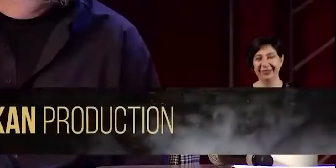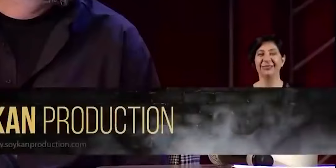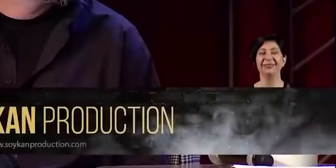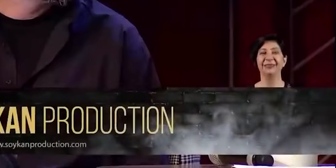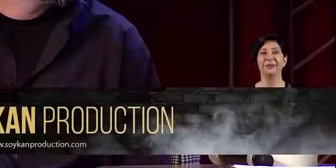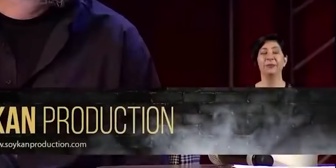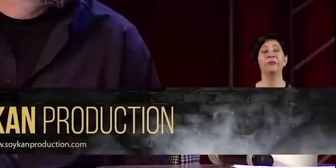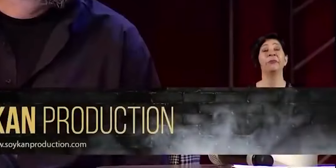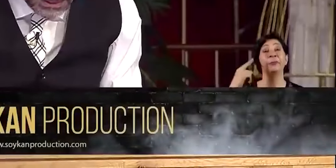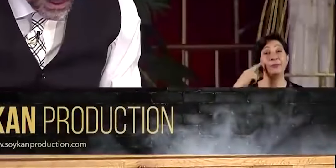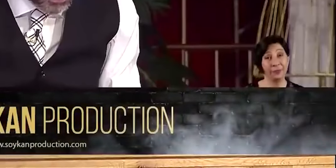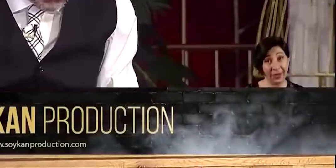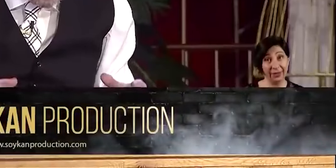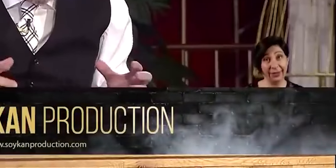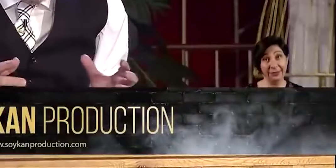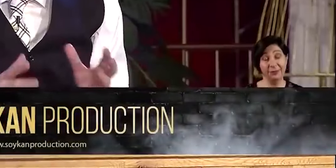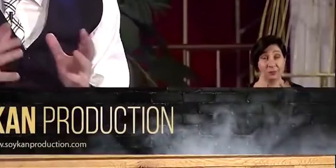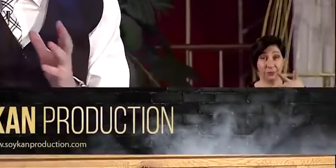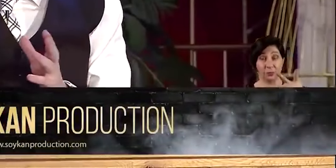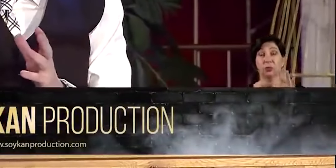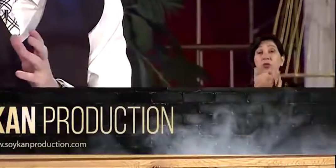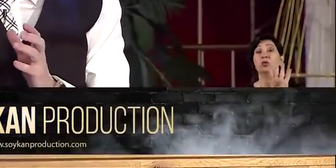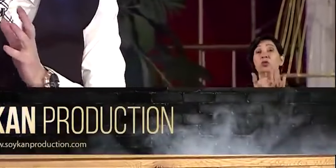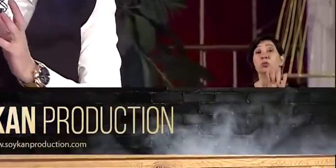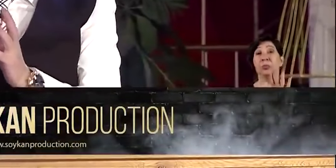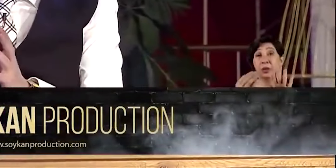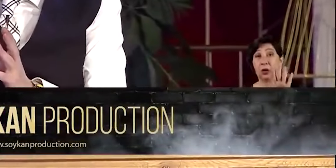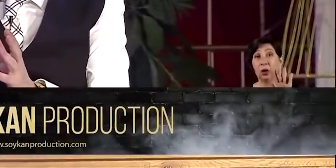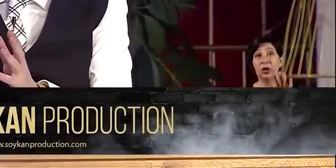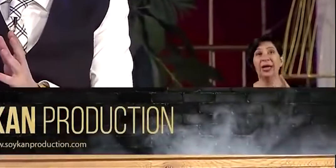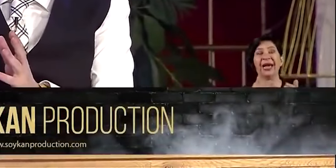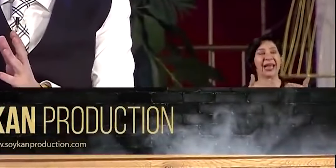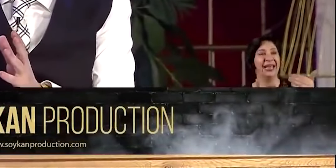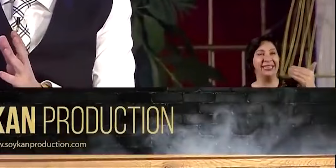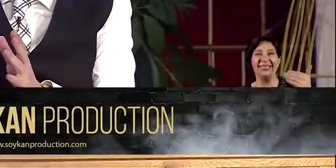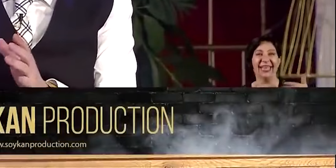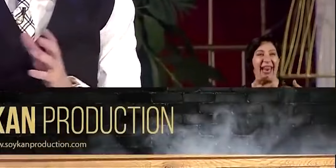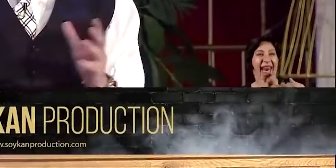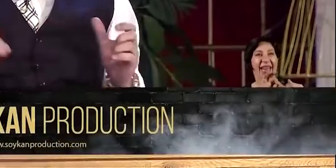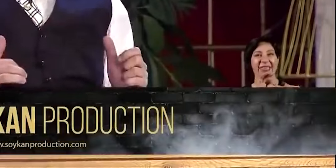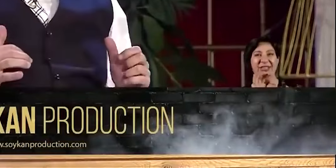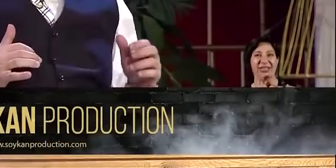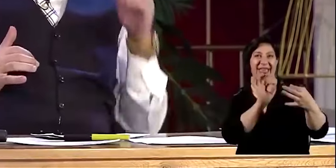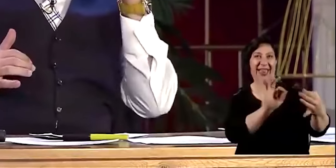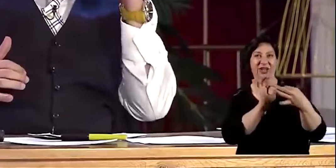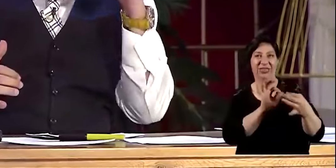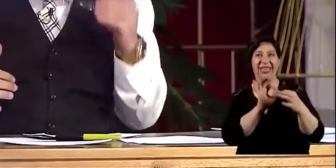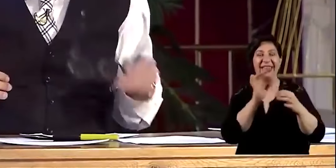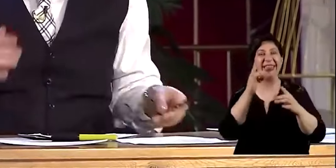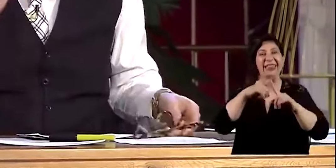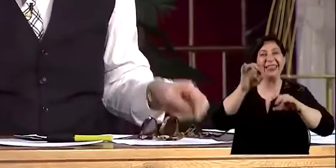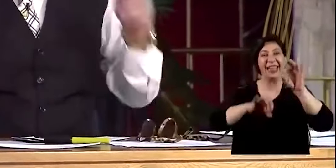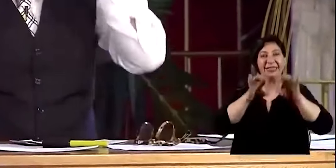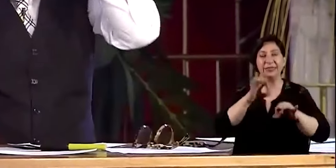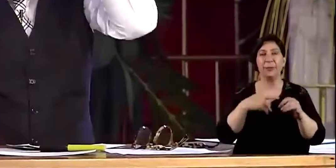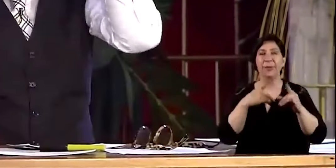teşekkür ederim. Ve bir de YouTube'a koyduğun ilişki testi diye bir program var. Evet, var. Ve bizde de bizi